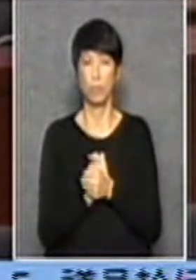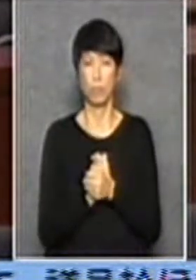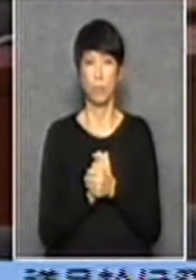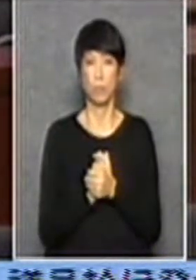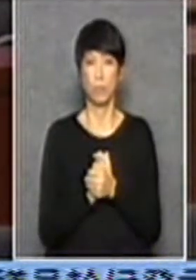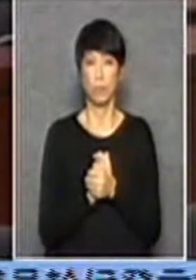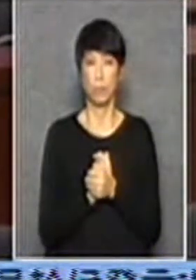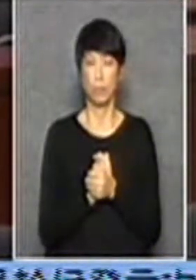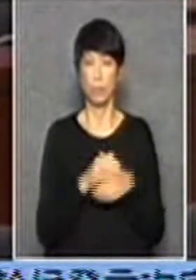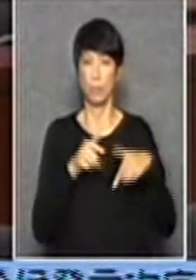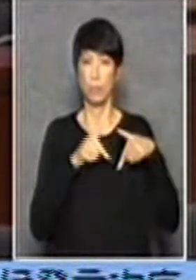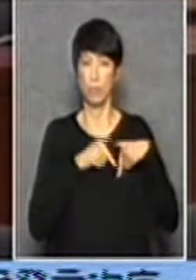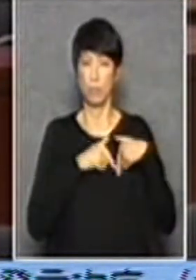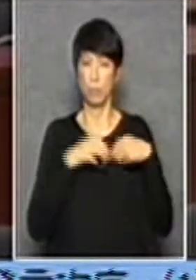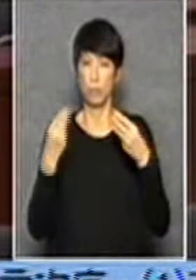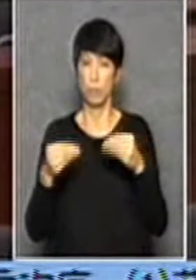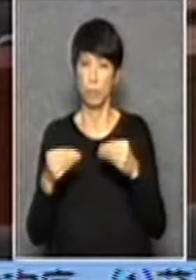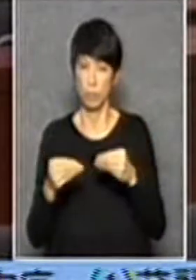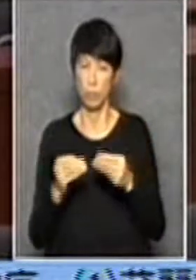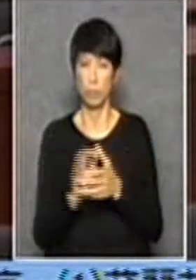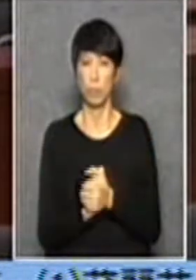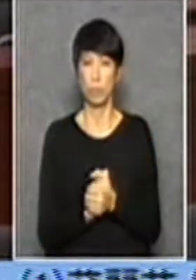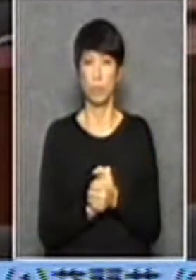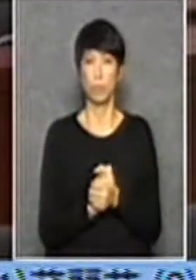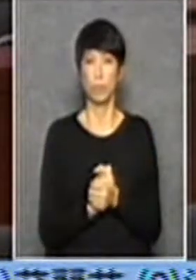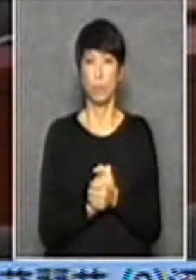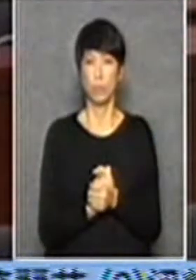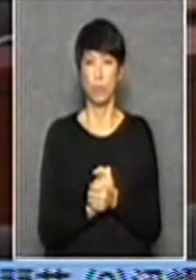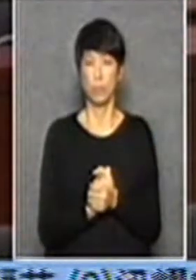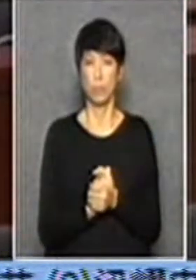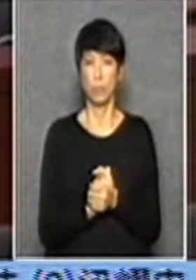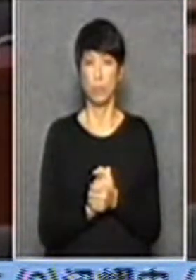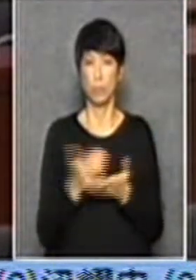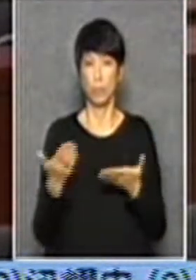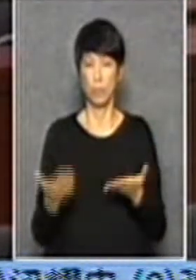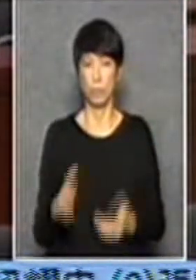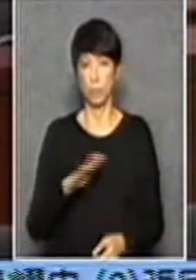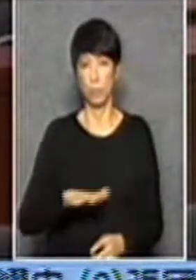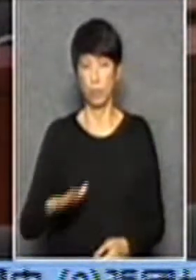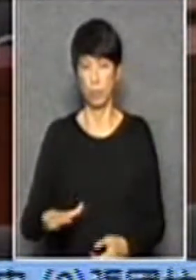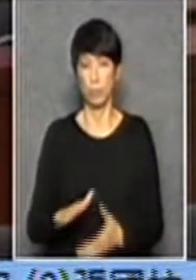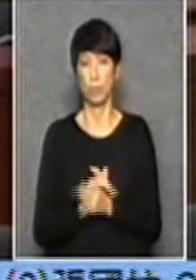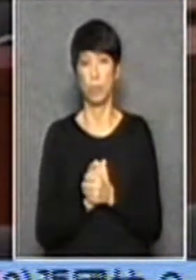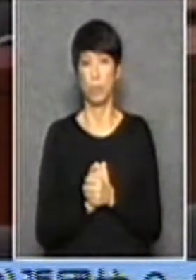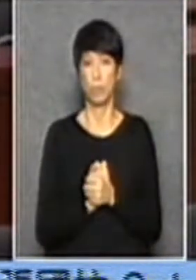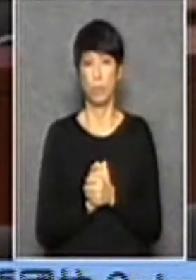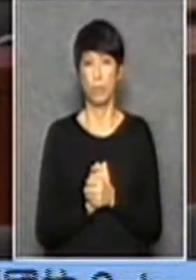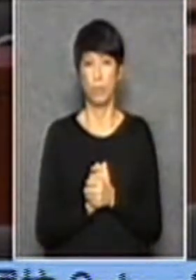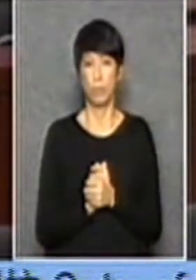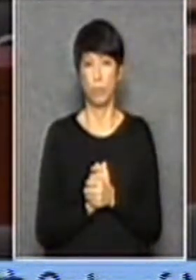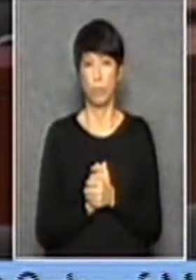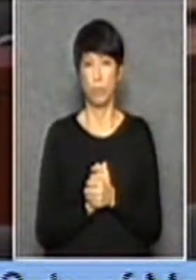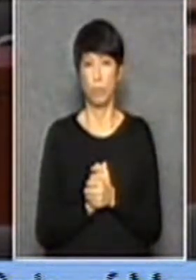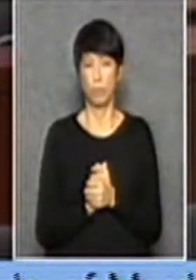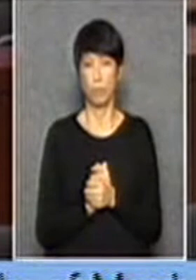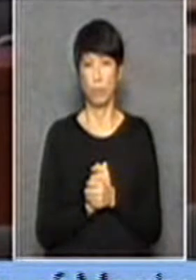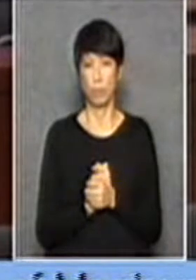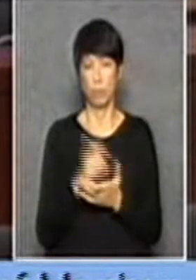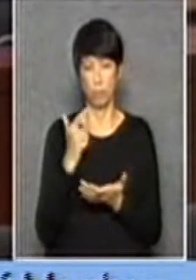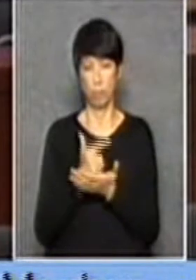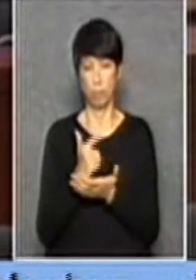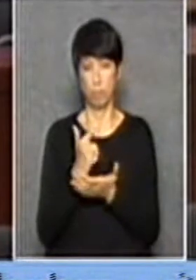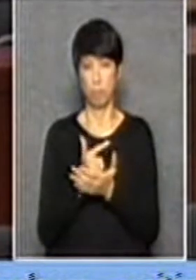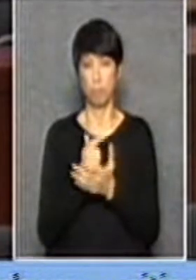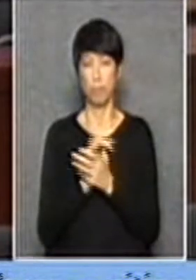給多少心思和心血在今天的小朋友身上，就會起著關鍵的作